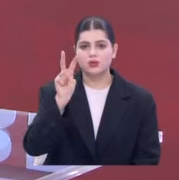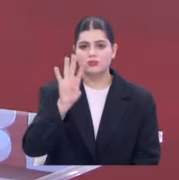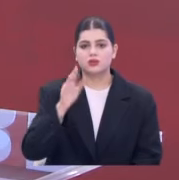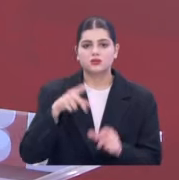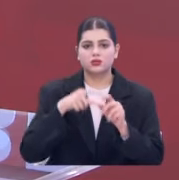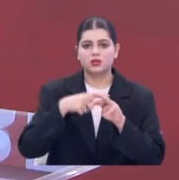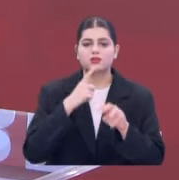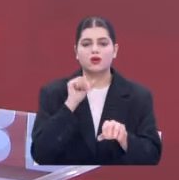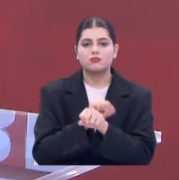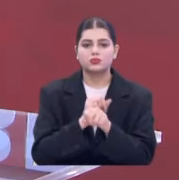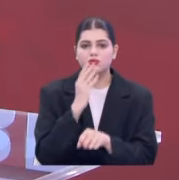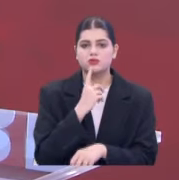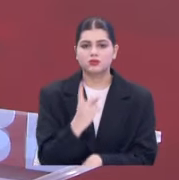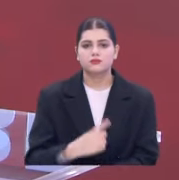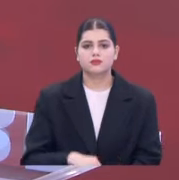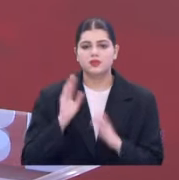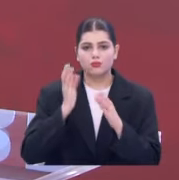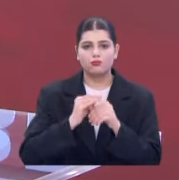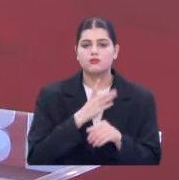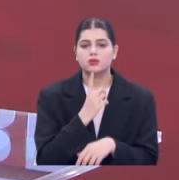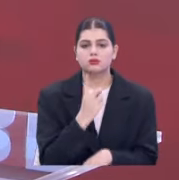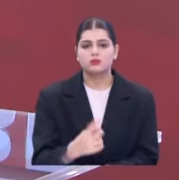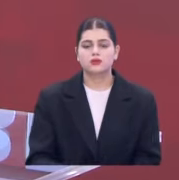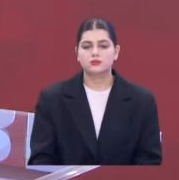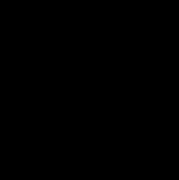seçin Erzan tutukluluk hali devam edecek şimdi gelim